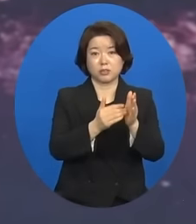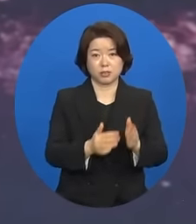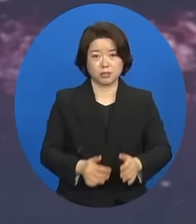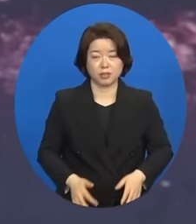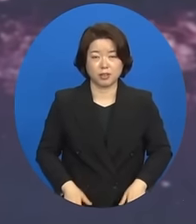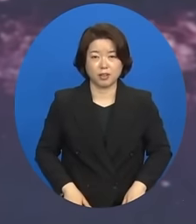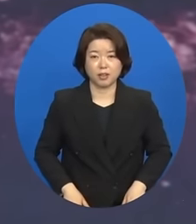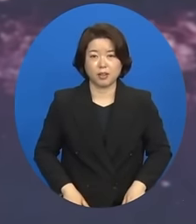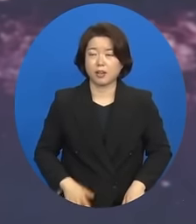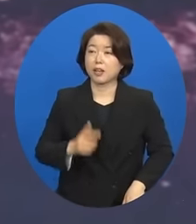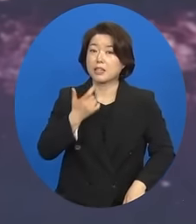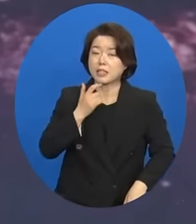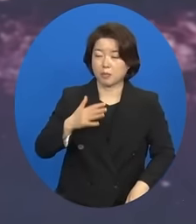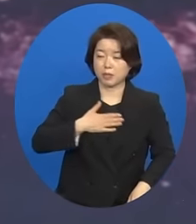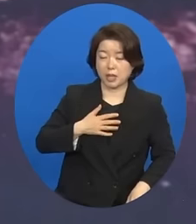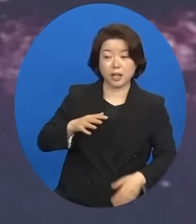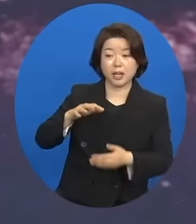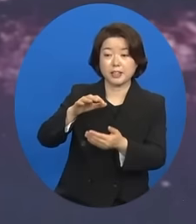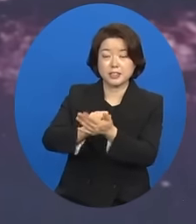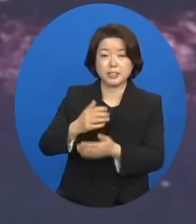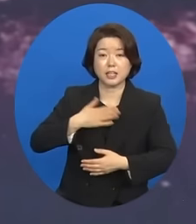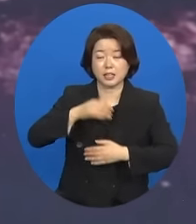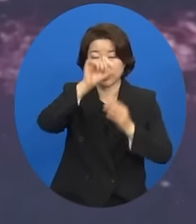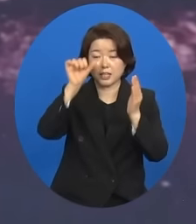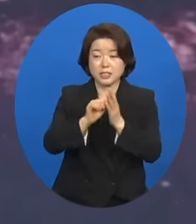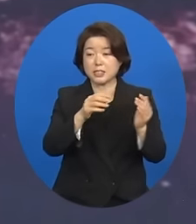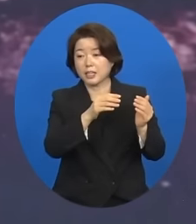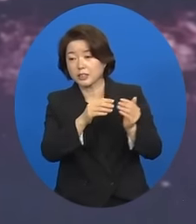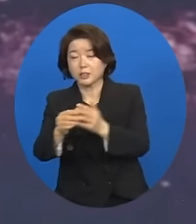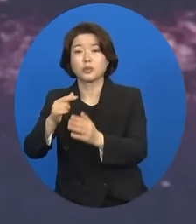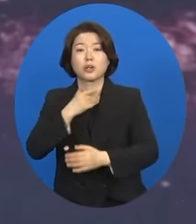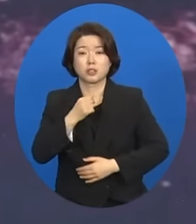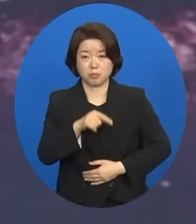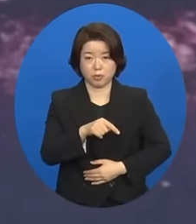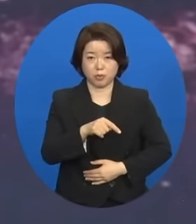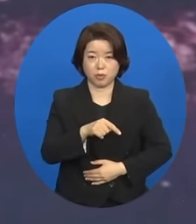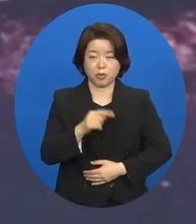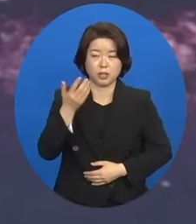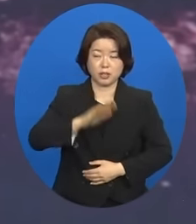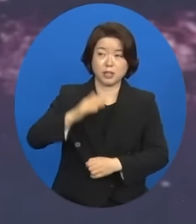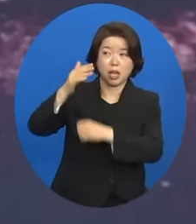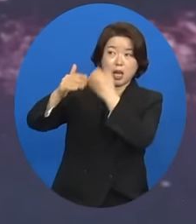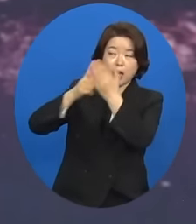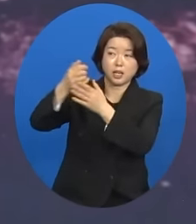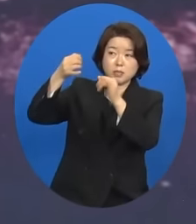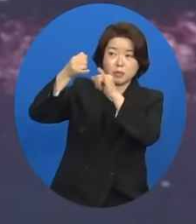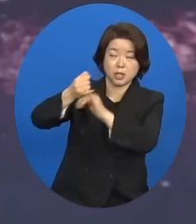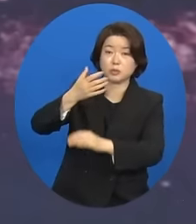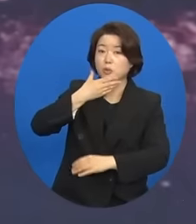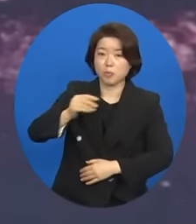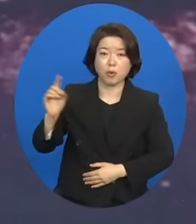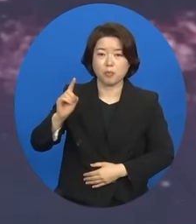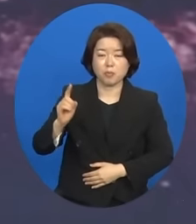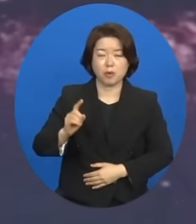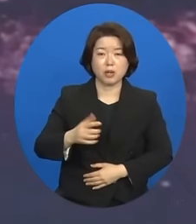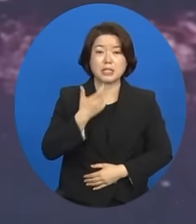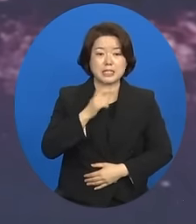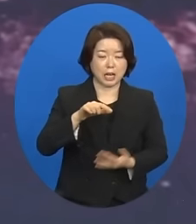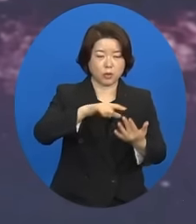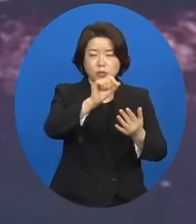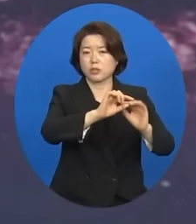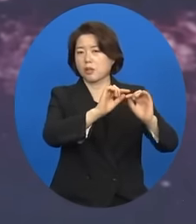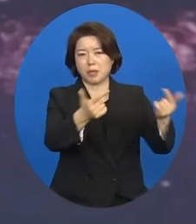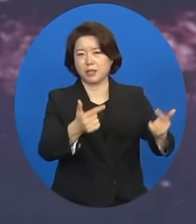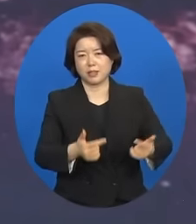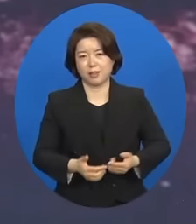야곱은 자신이 취하여 내 인생을 끌고 가려고 했습니다 그런데 하나님의 그 약속의 복은 야곱의 선택이